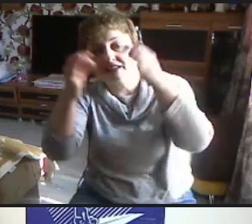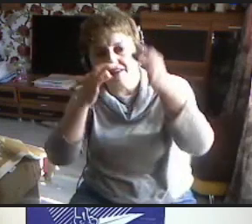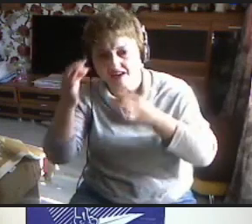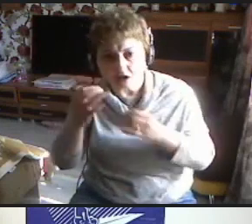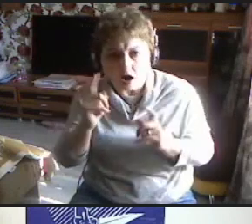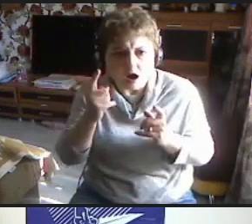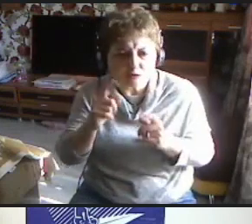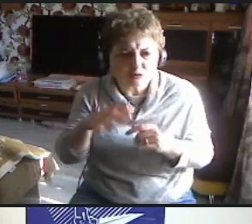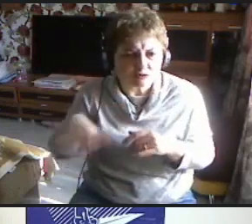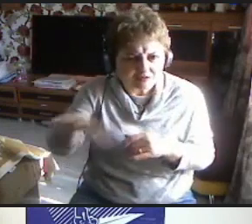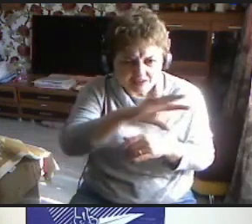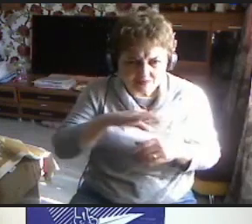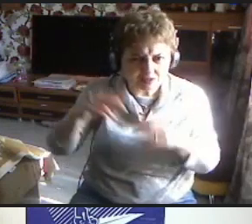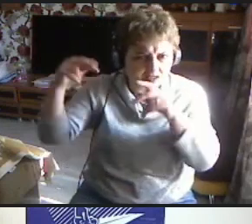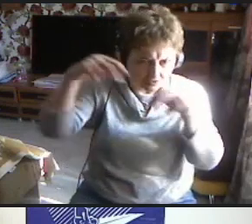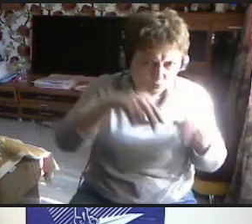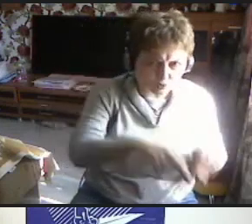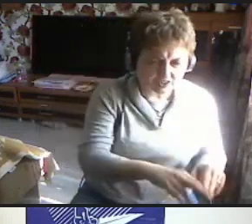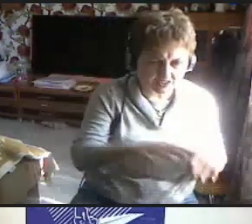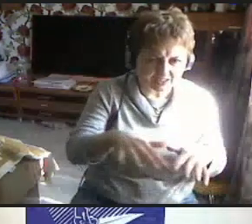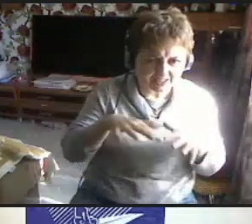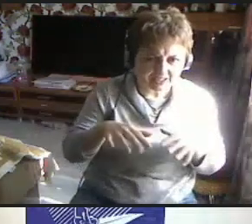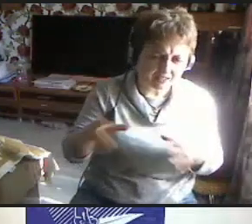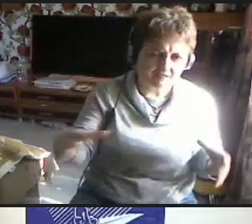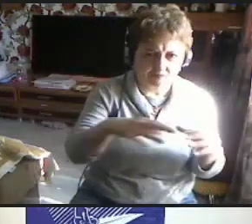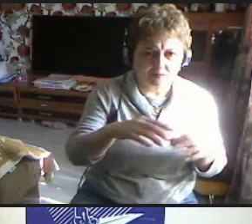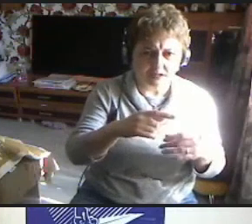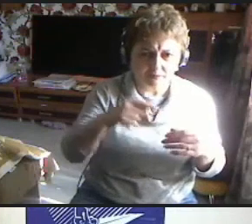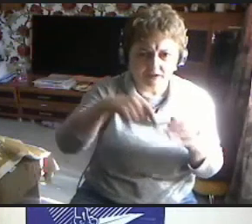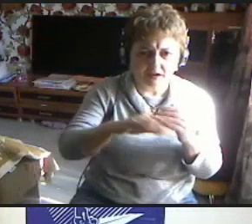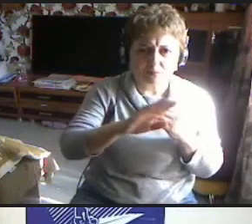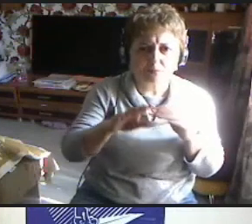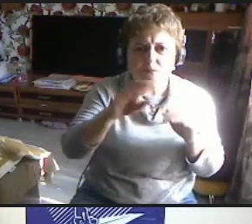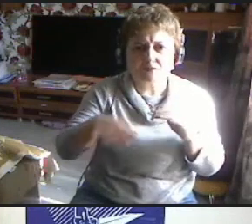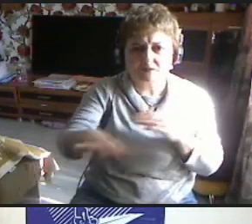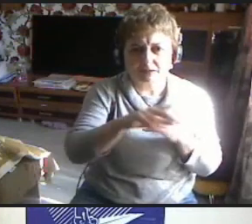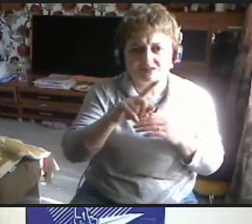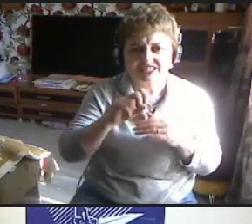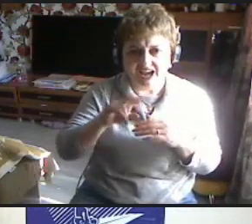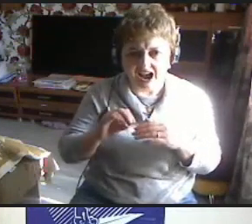вместе спуститься с этой сцены и все это действие развернуть в зале? Просто нужно немножко,